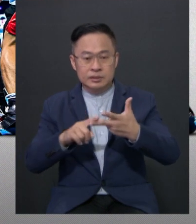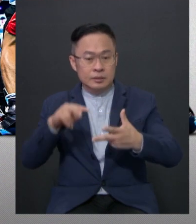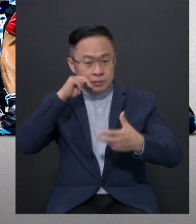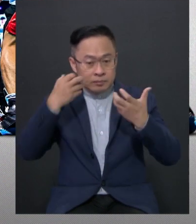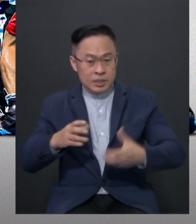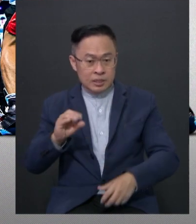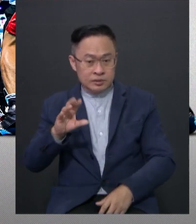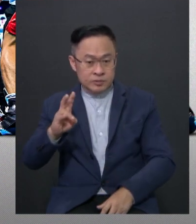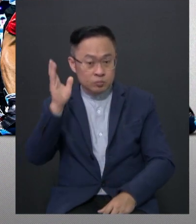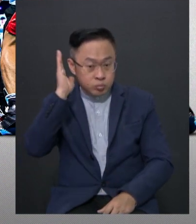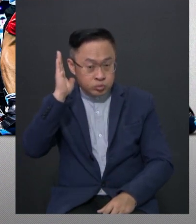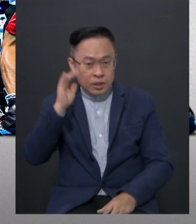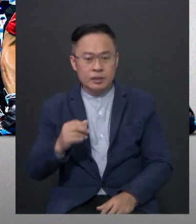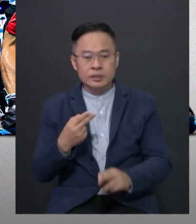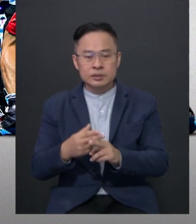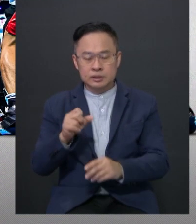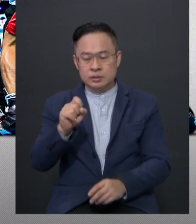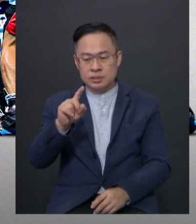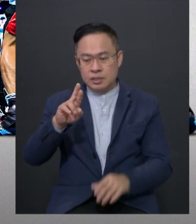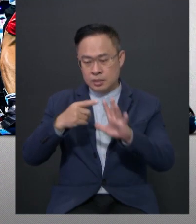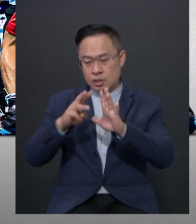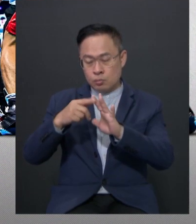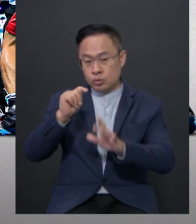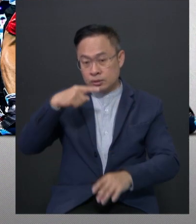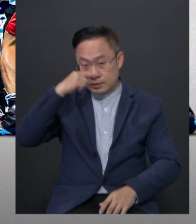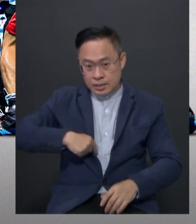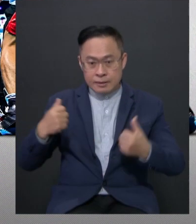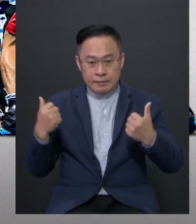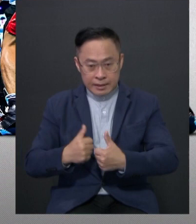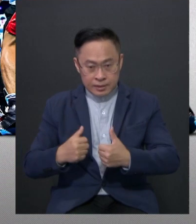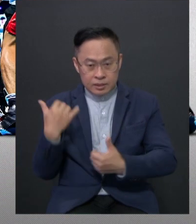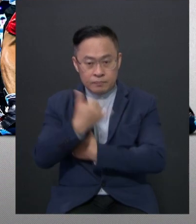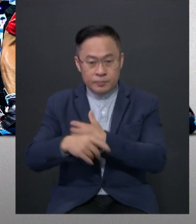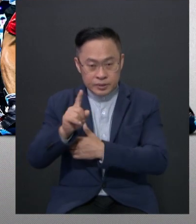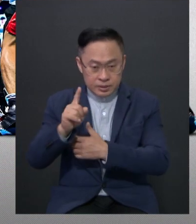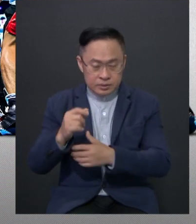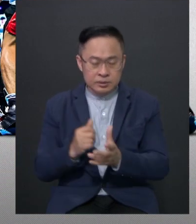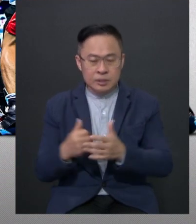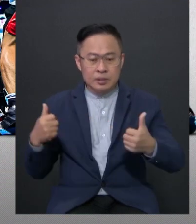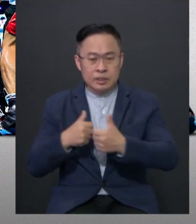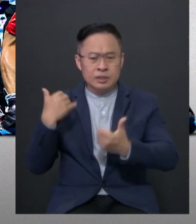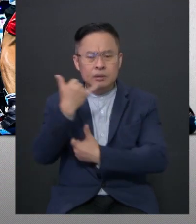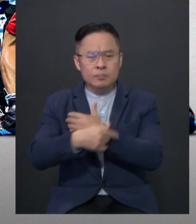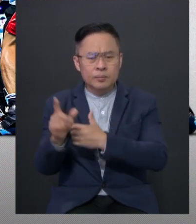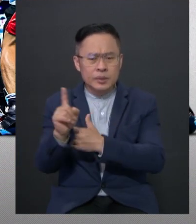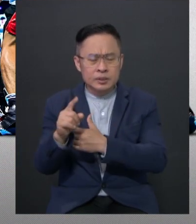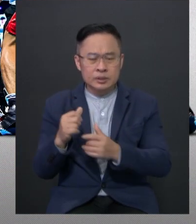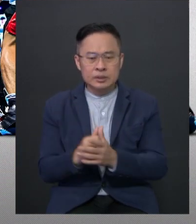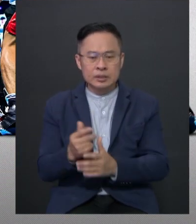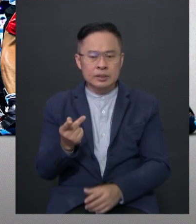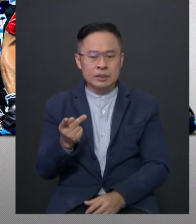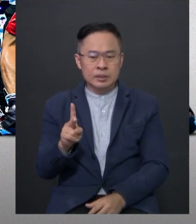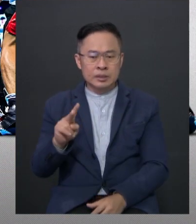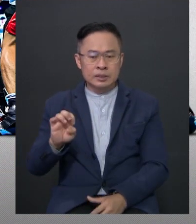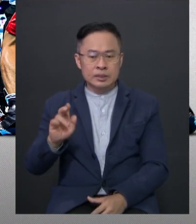กิโลกรัมชายค่ะสราวุธสุขเทศเจอกับเตอร์กันเบกไอมานคาริรอฟนะคะจากคีกิส